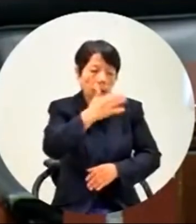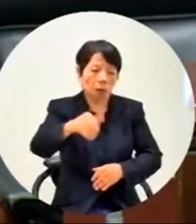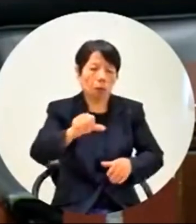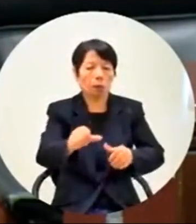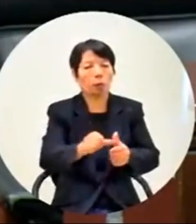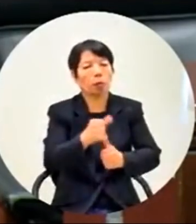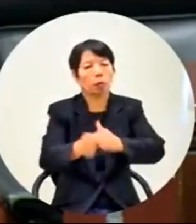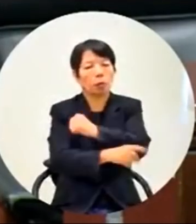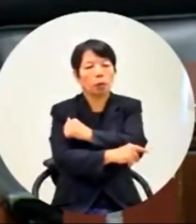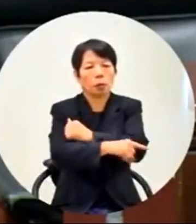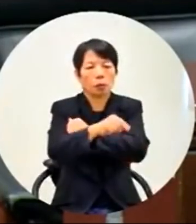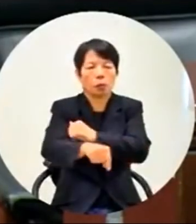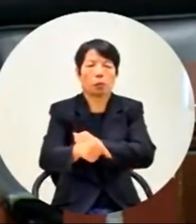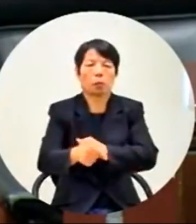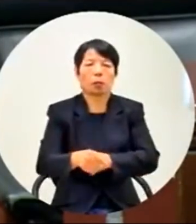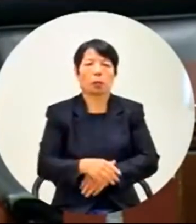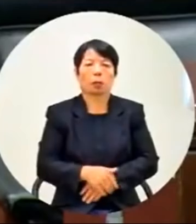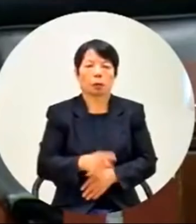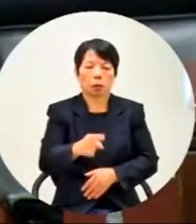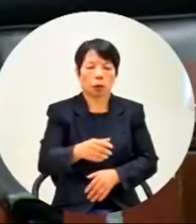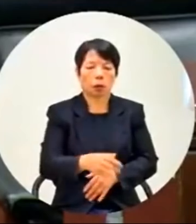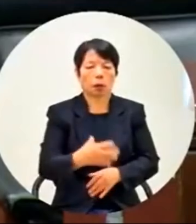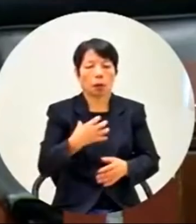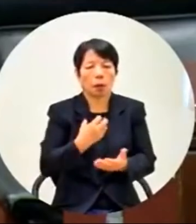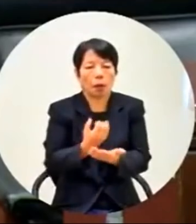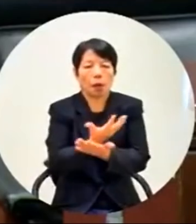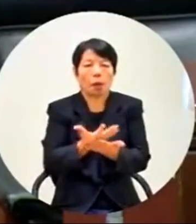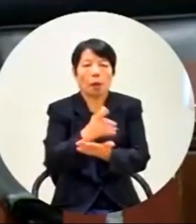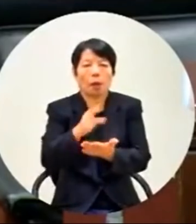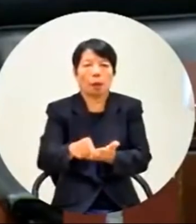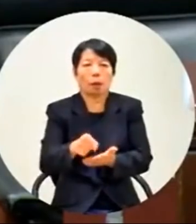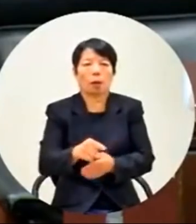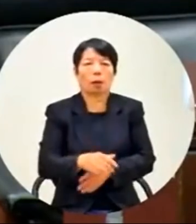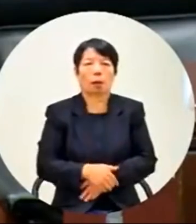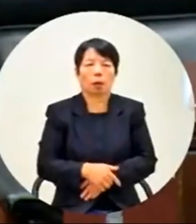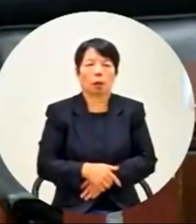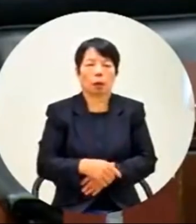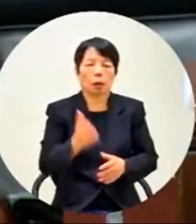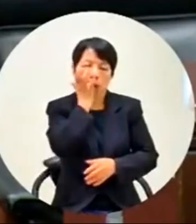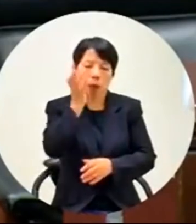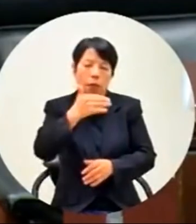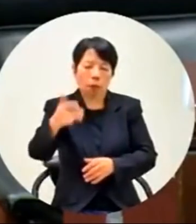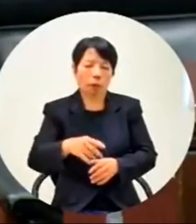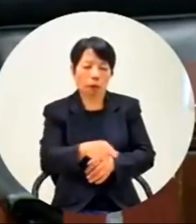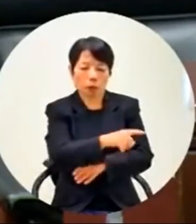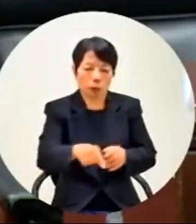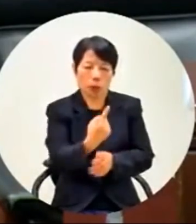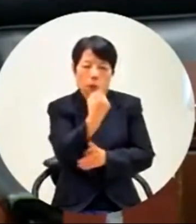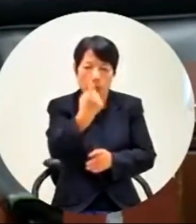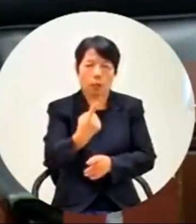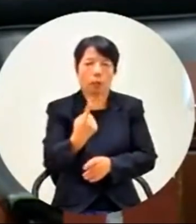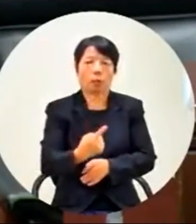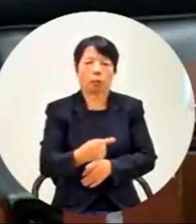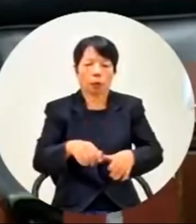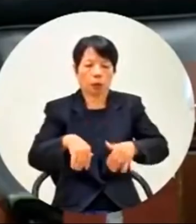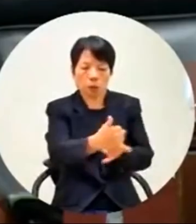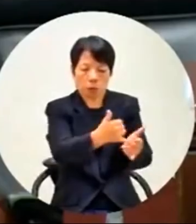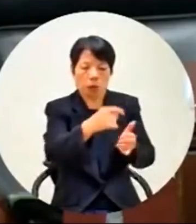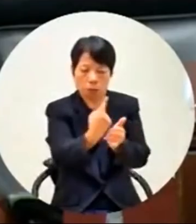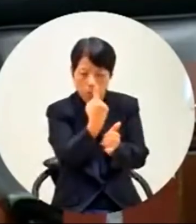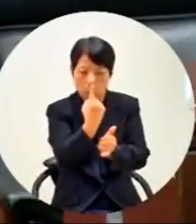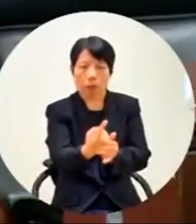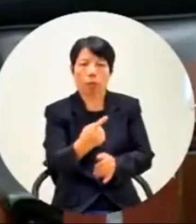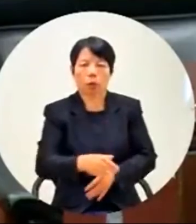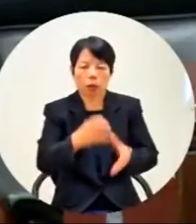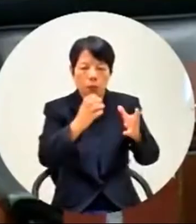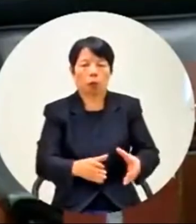那个封路的路段，那个是我们阿莲到冈山唯一的道路嘛，对不对，主席？唯一的道路，你就设立一个